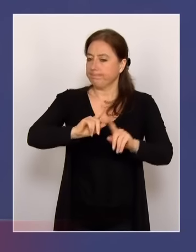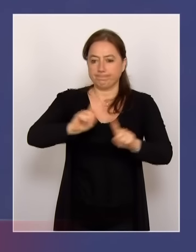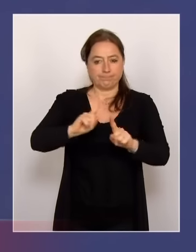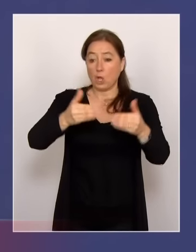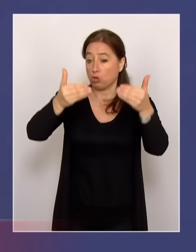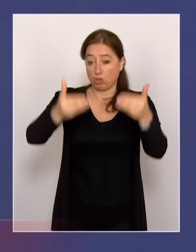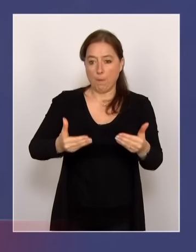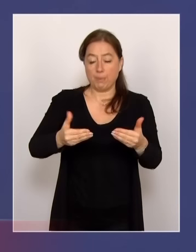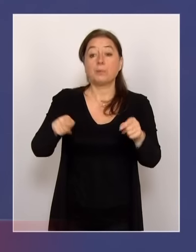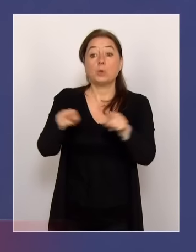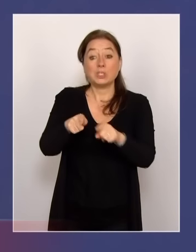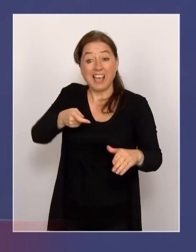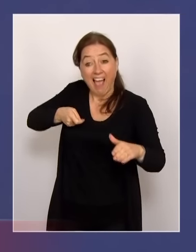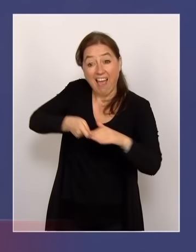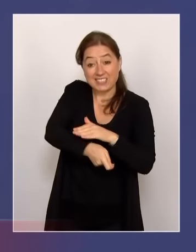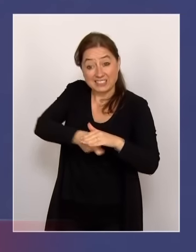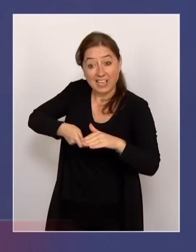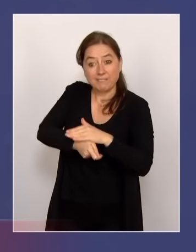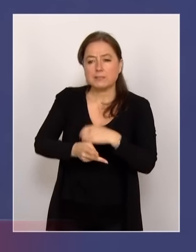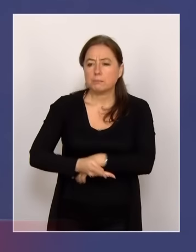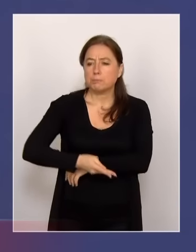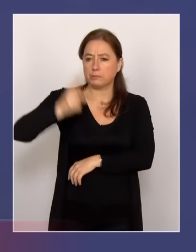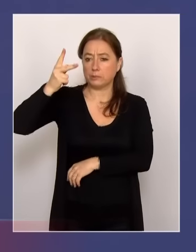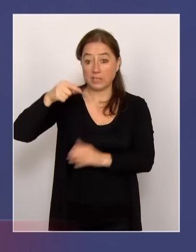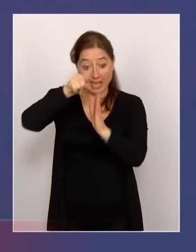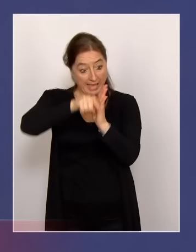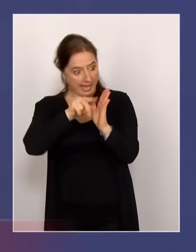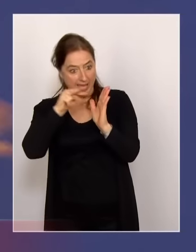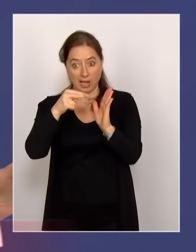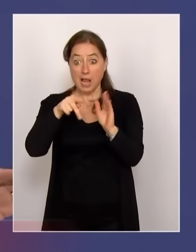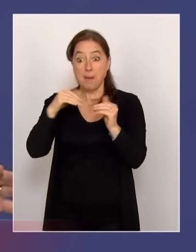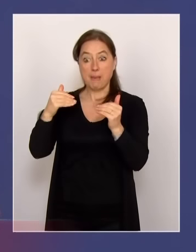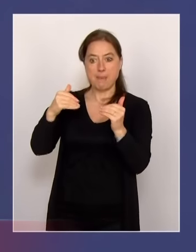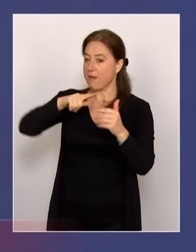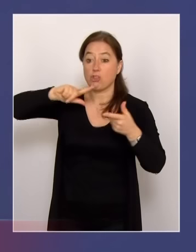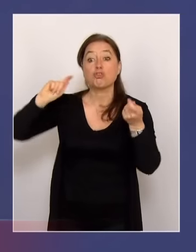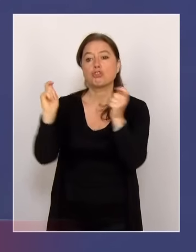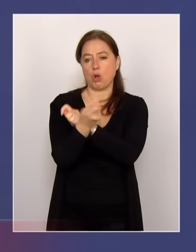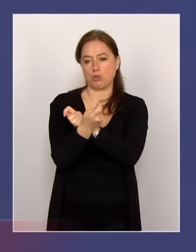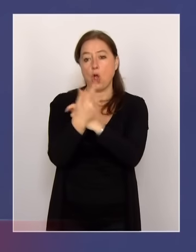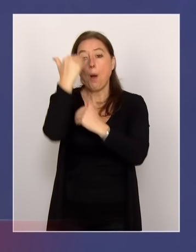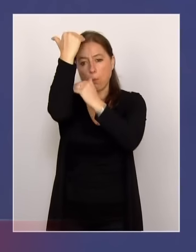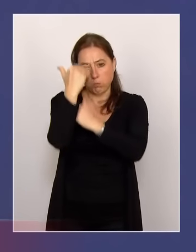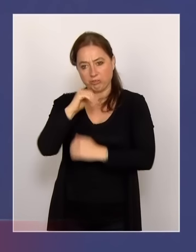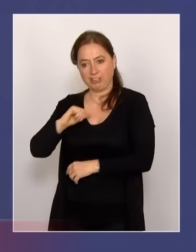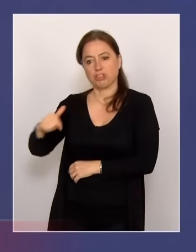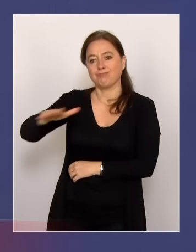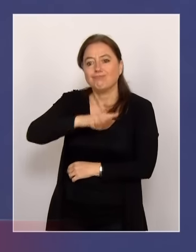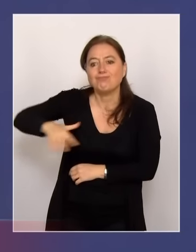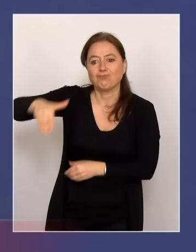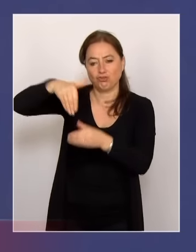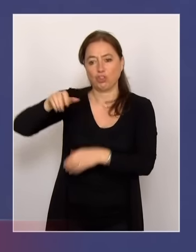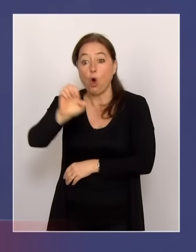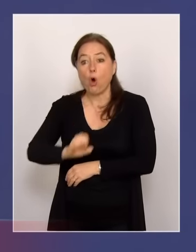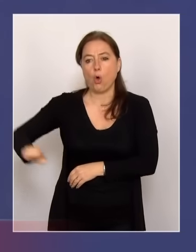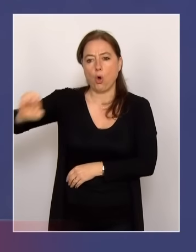accroître l'investissement, changer nos règles et mieux protéger nos intérêts. Voilà l'objectif, voilà le nouveau modèle. Et au fond, c